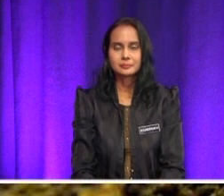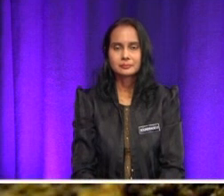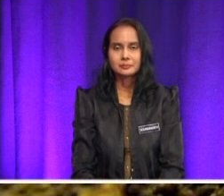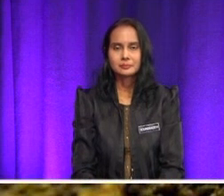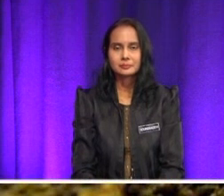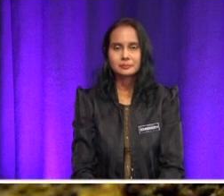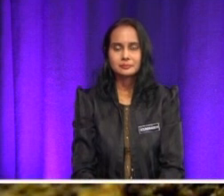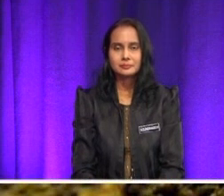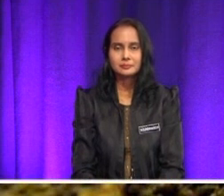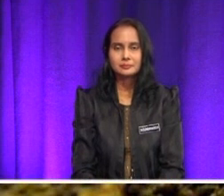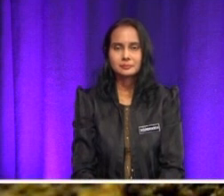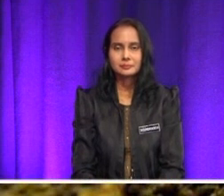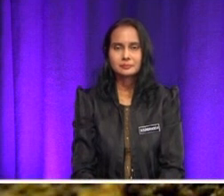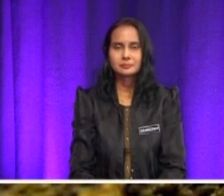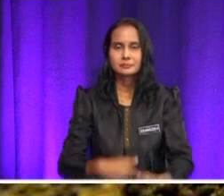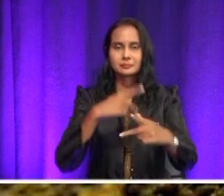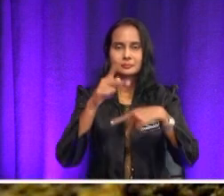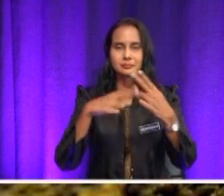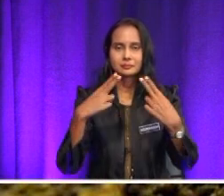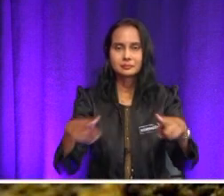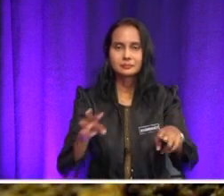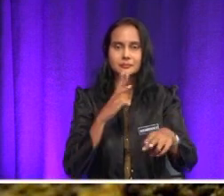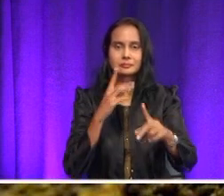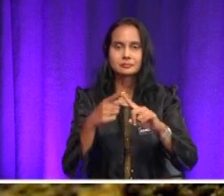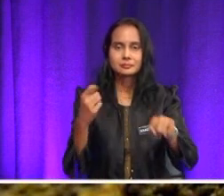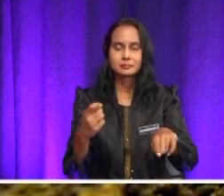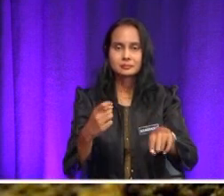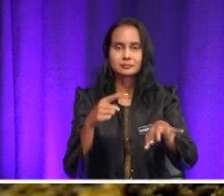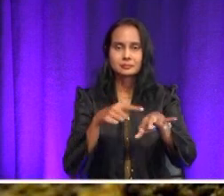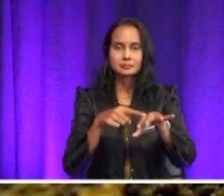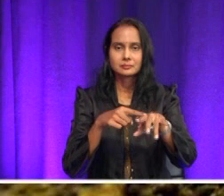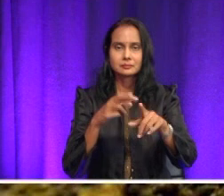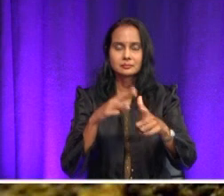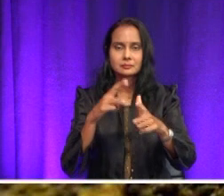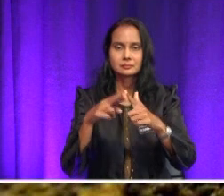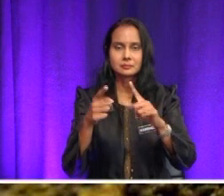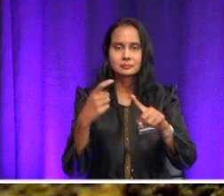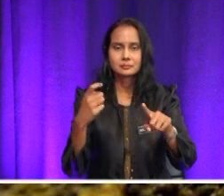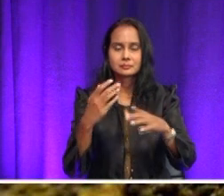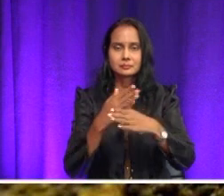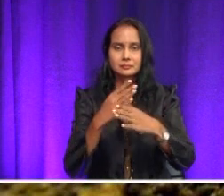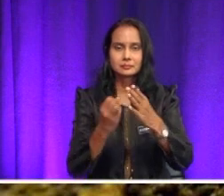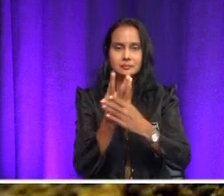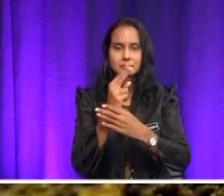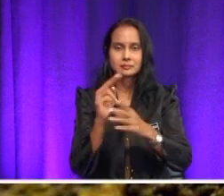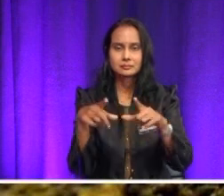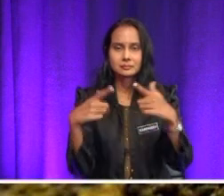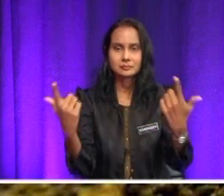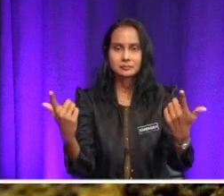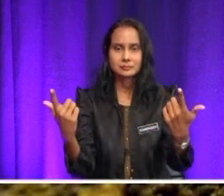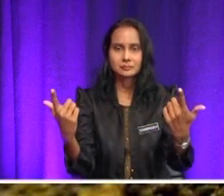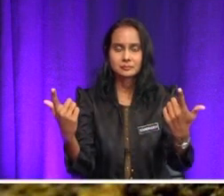proses kehilangan air berlaku dari permukaan daun ataupun bagian-bagian tumbuhannya lain terutamanya melalui